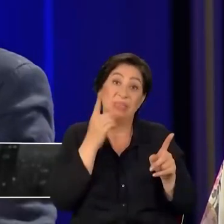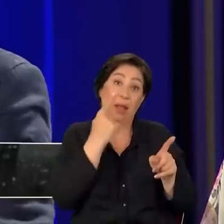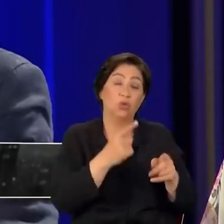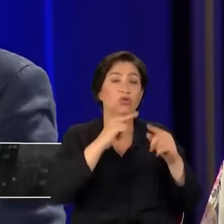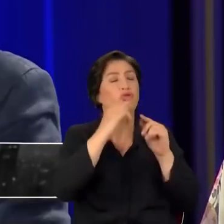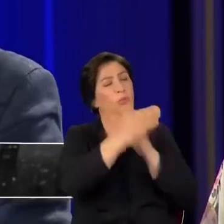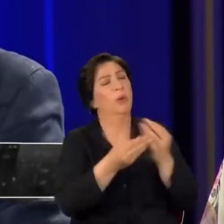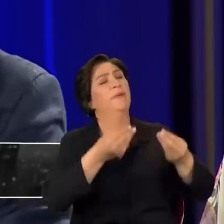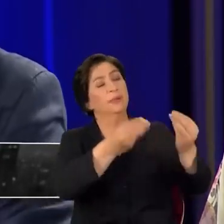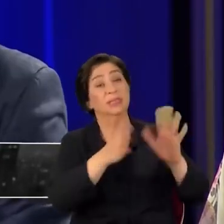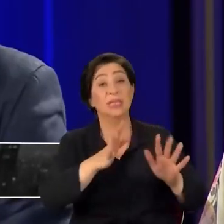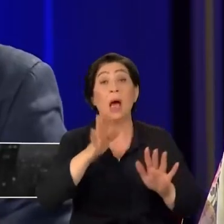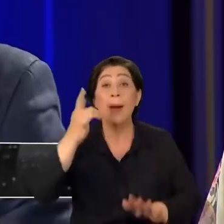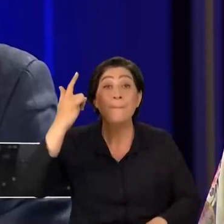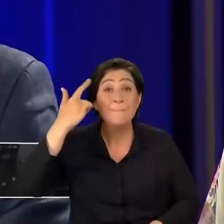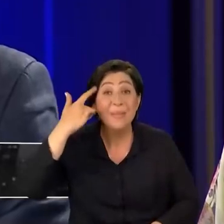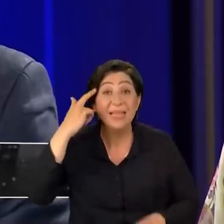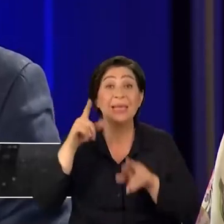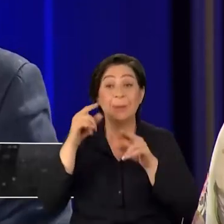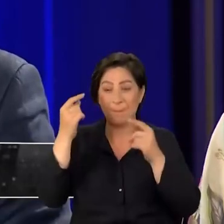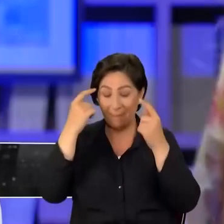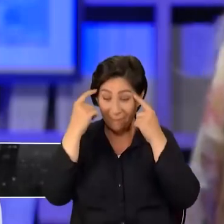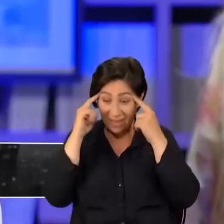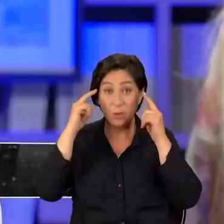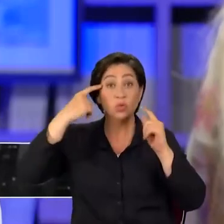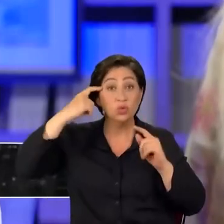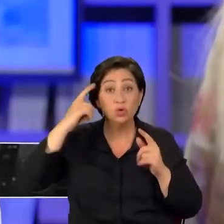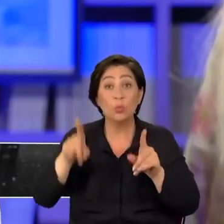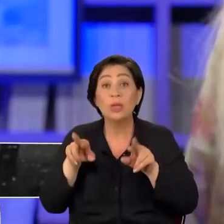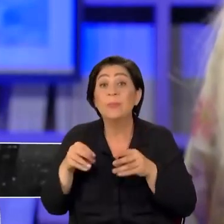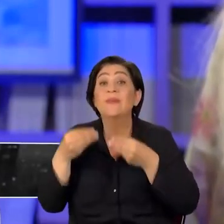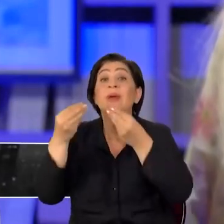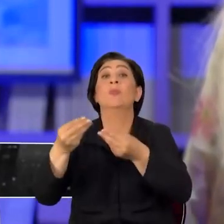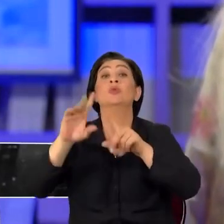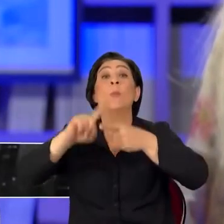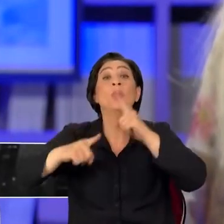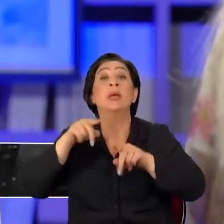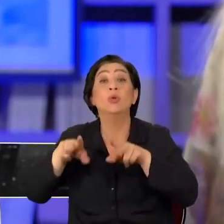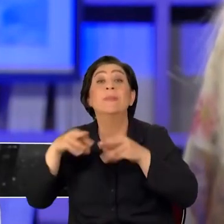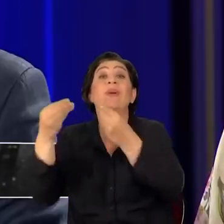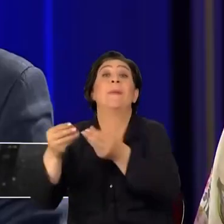bunu sunabilirsiniz. Fakat bilgiyi böyle sunamıyorsunuz, düşünceyi böyle sunamıyorsunuz, siyaseti de böyle sunamıyorsunuz.